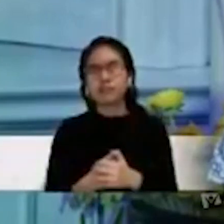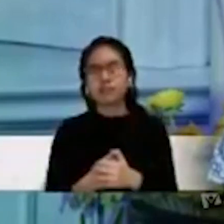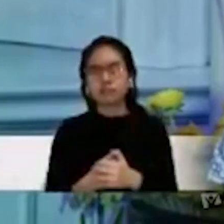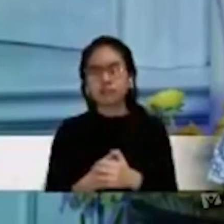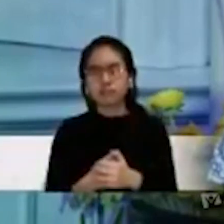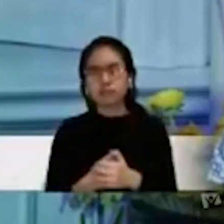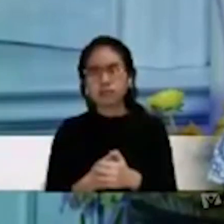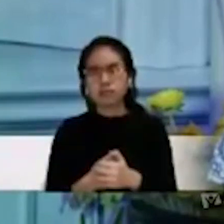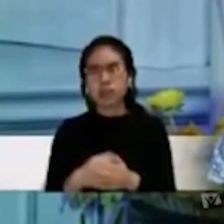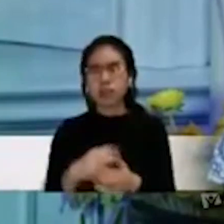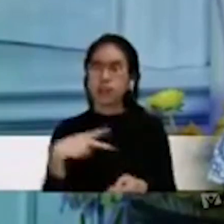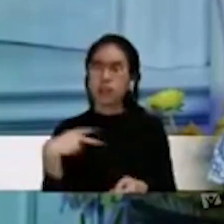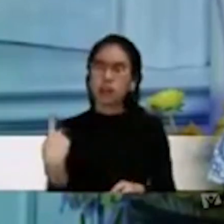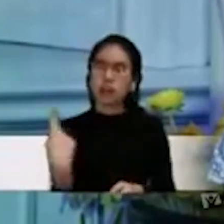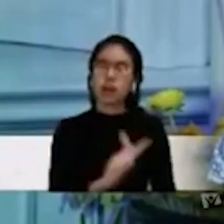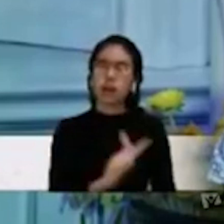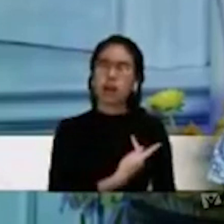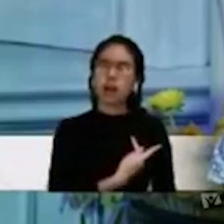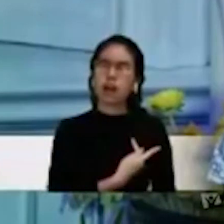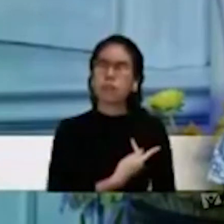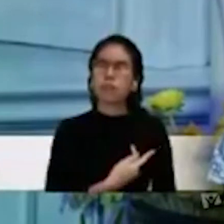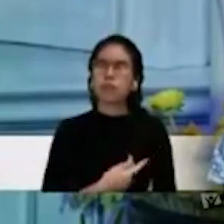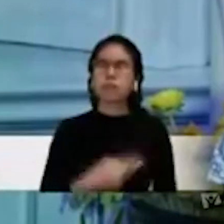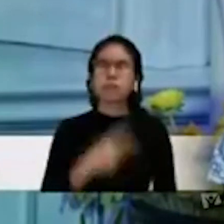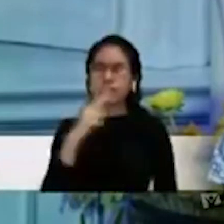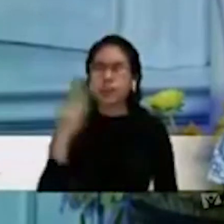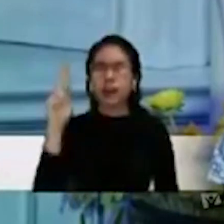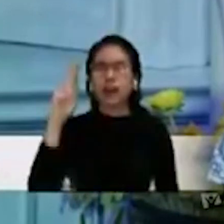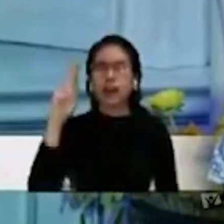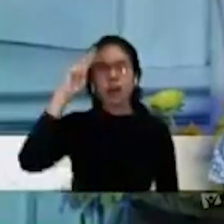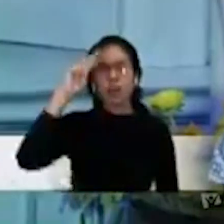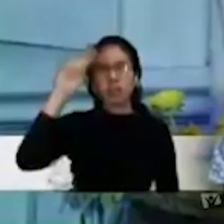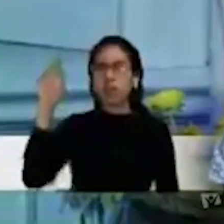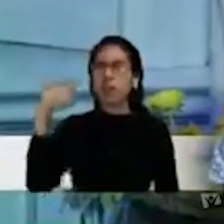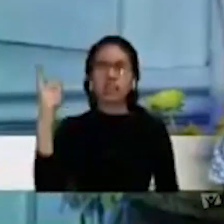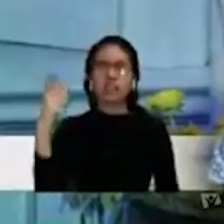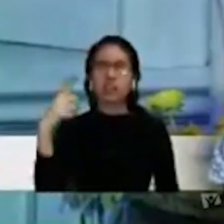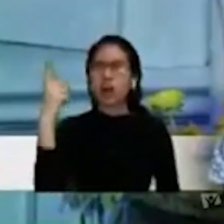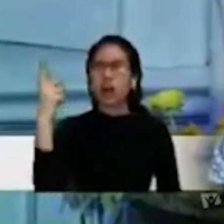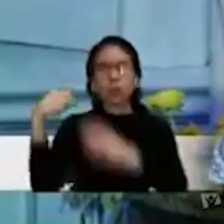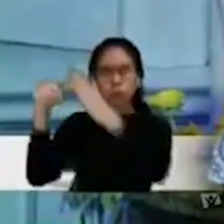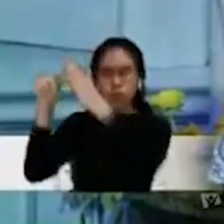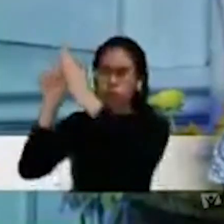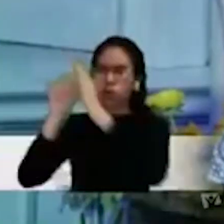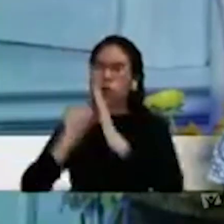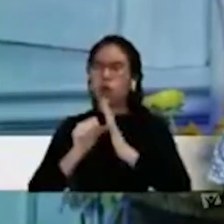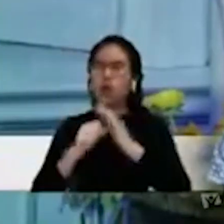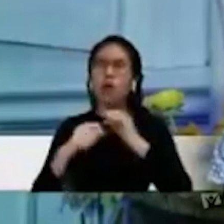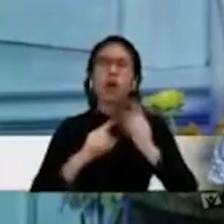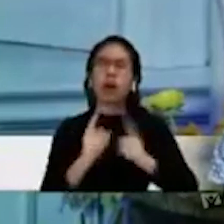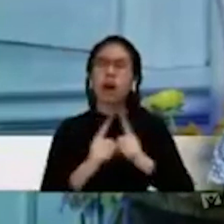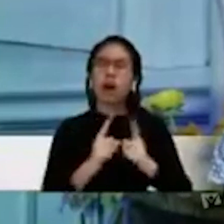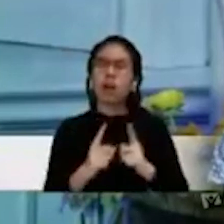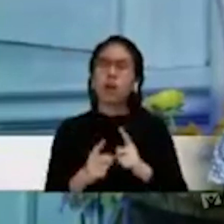Dan kami yakin bahwa Tuhan akan selalu menolong apabila pemerintah dan masyarakat saling bekerja sama